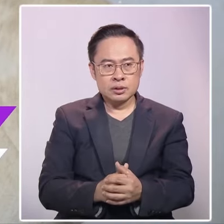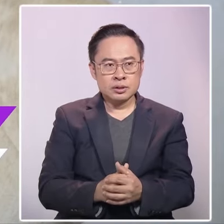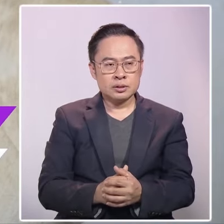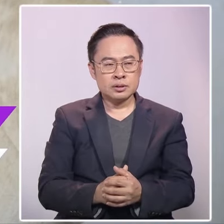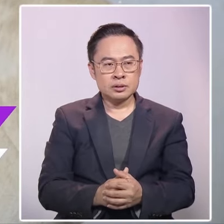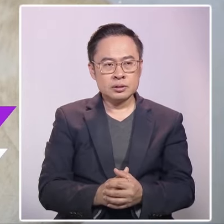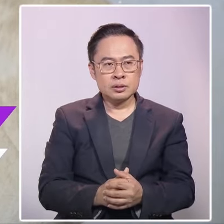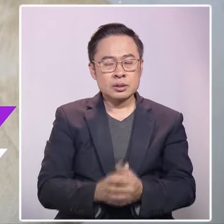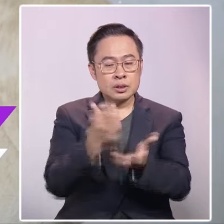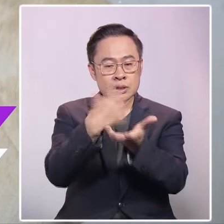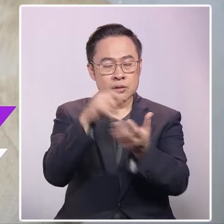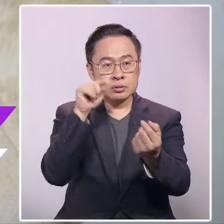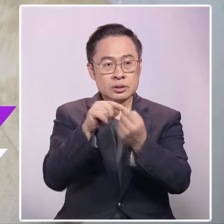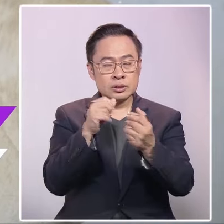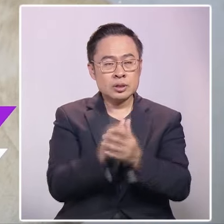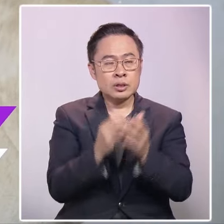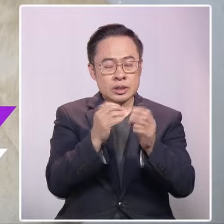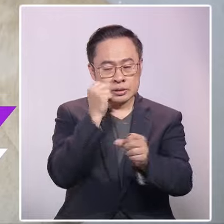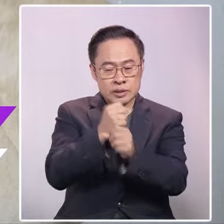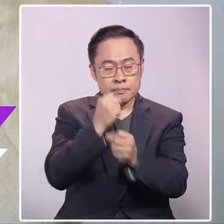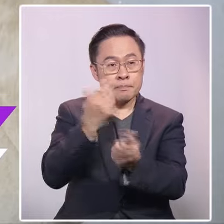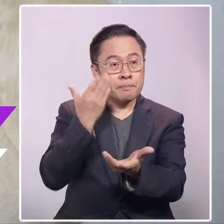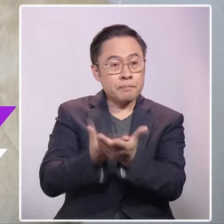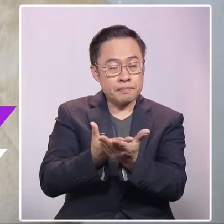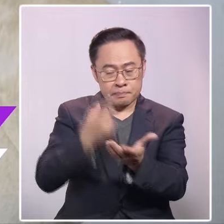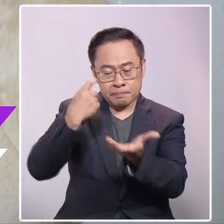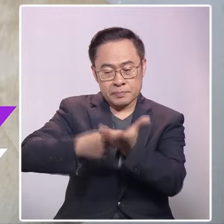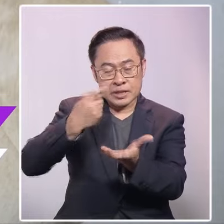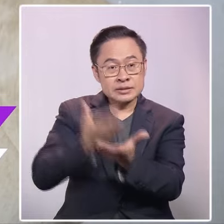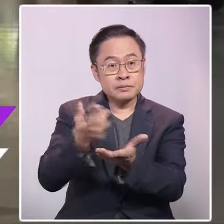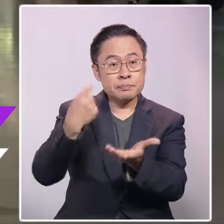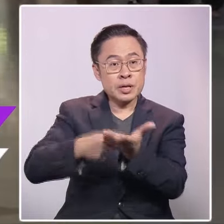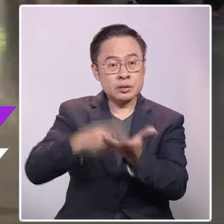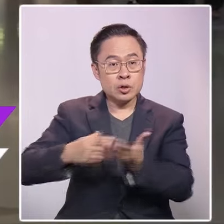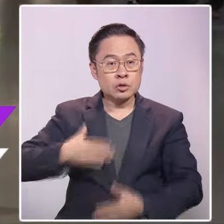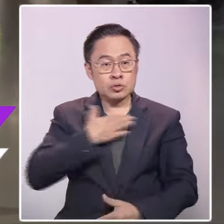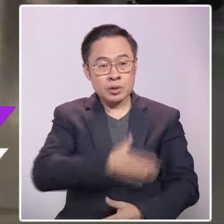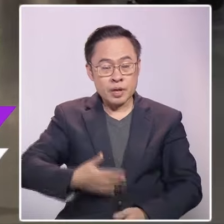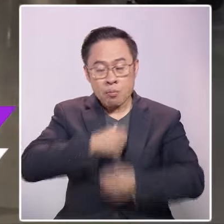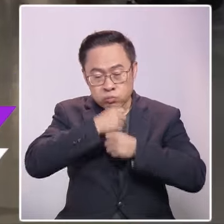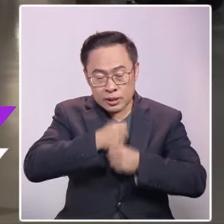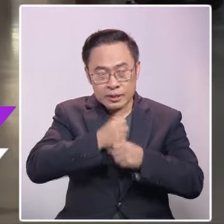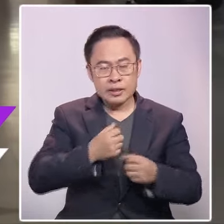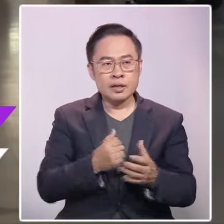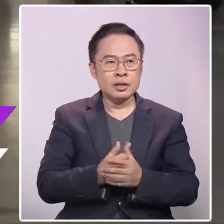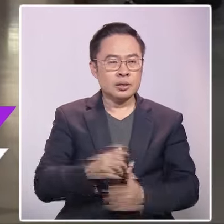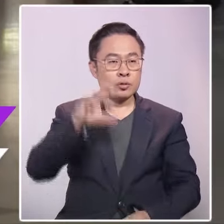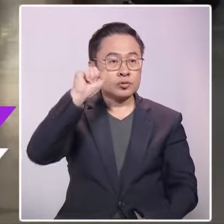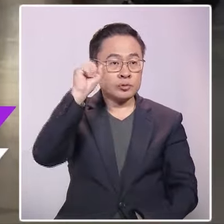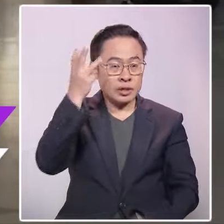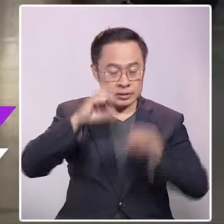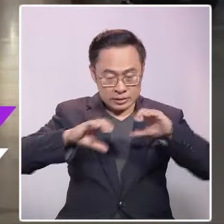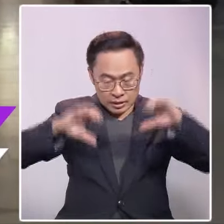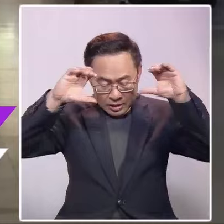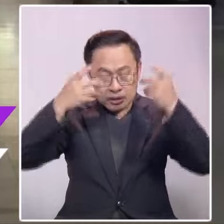คปภเนี่ยก็ออกมาเปิดเผยนะครับว่าตอนนี้เนี่ยไทยเราก้าวเข้าสู่สังคมผู้สูงวัยและแล้วก็นอกจากเรื่องของสวัสดิการจากภาค